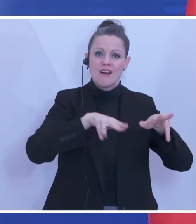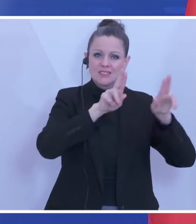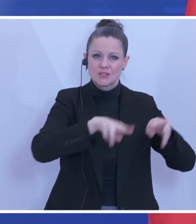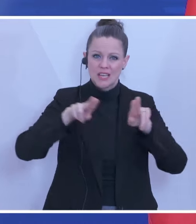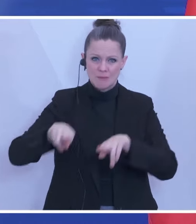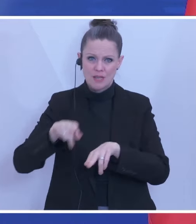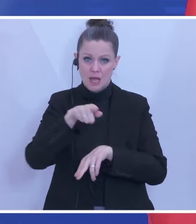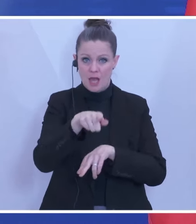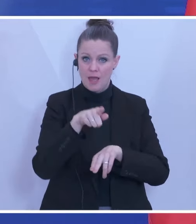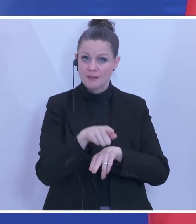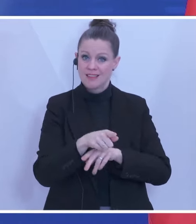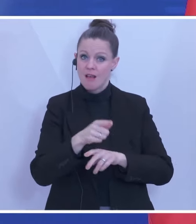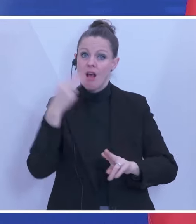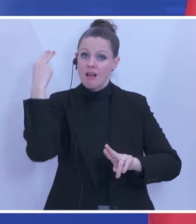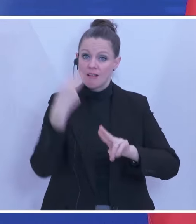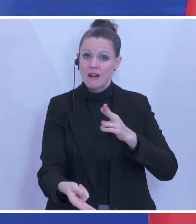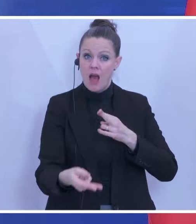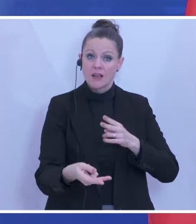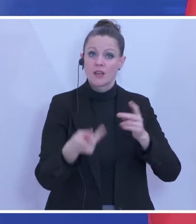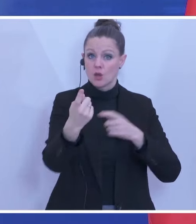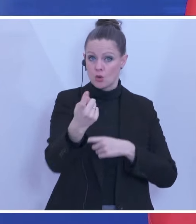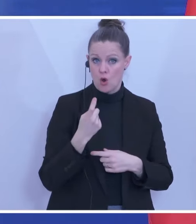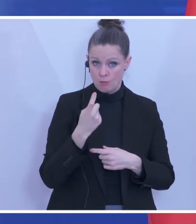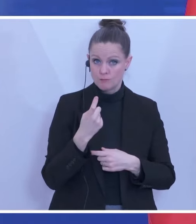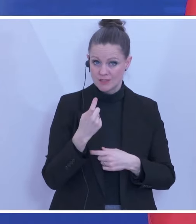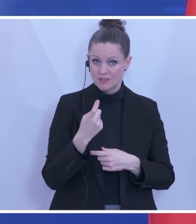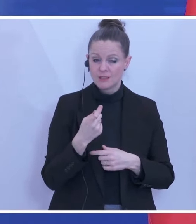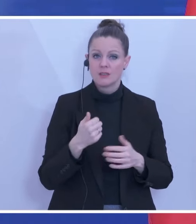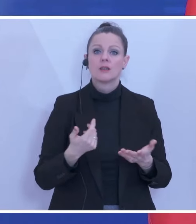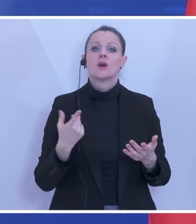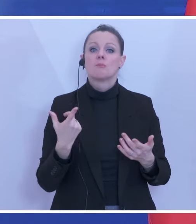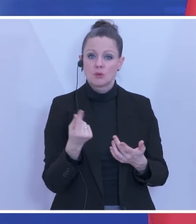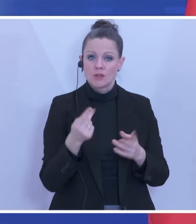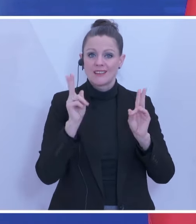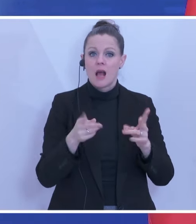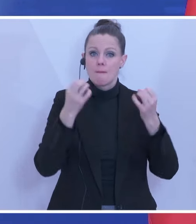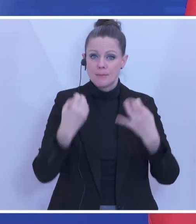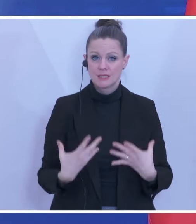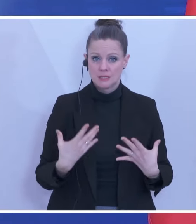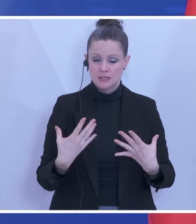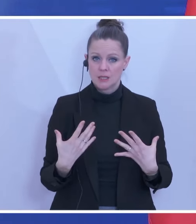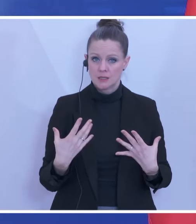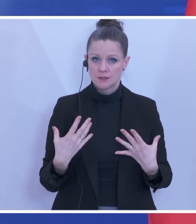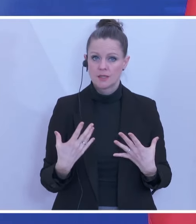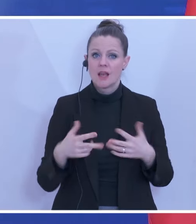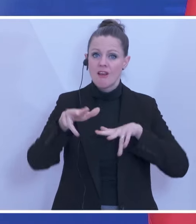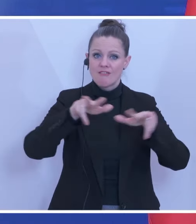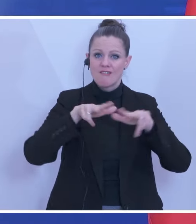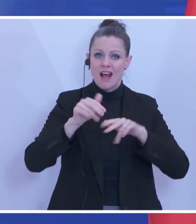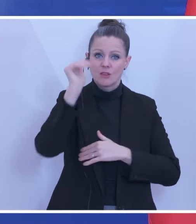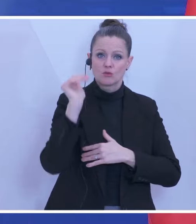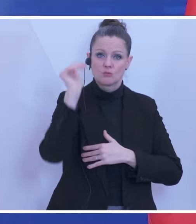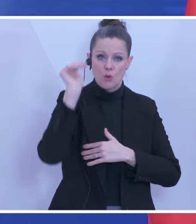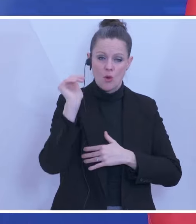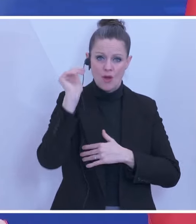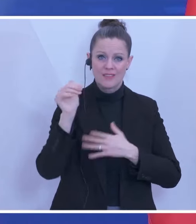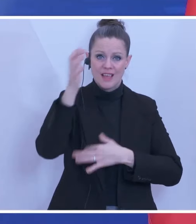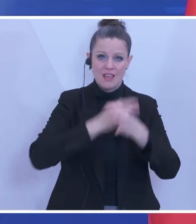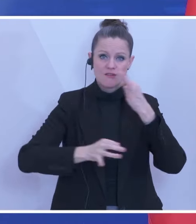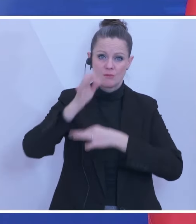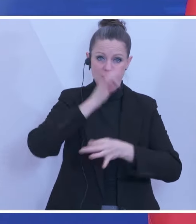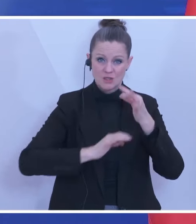sozusagen geklagt wird, auf Erteilung geklagt wird, dass es dann passieren könnte, dass die Verwaltungsbehörden die Informationen, um